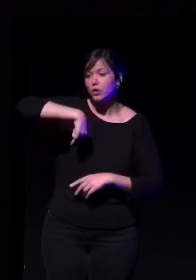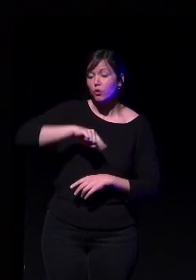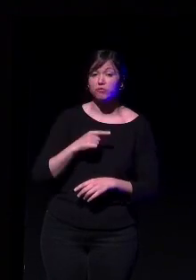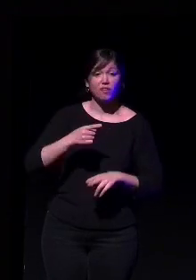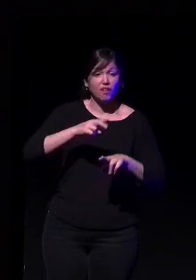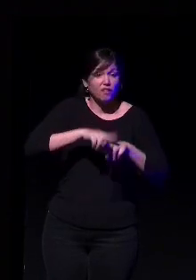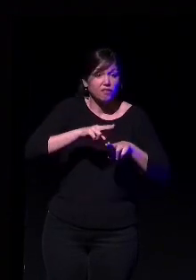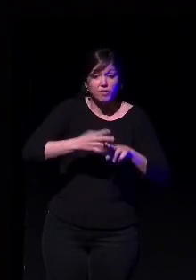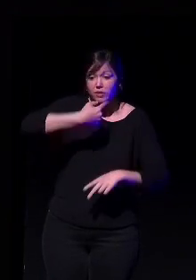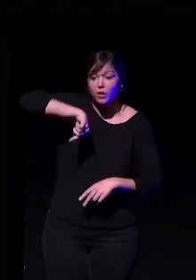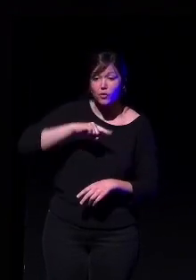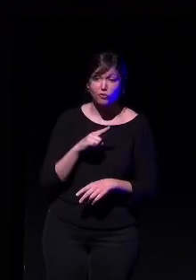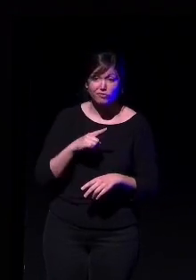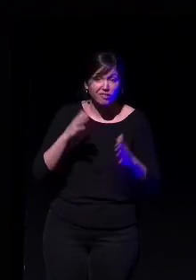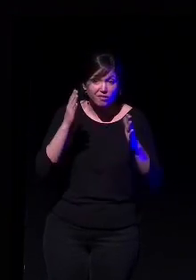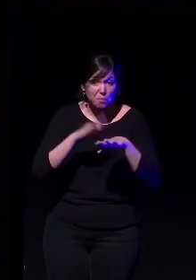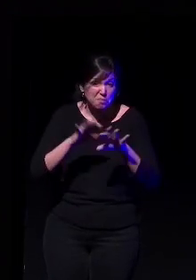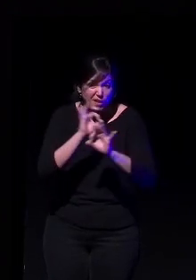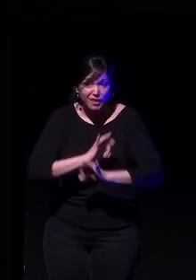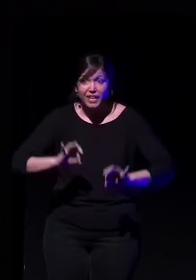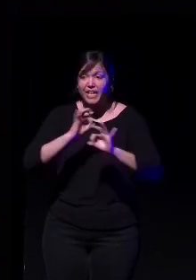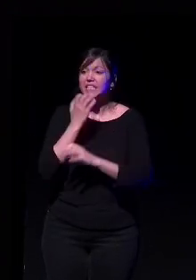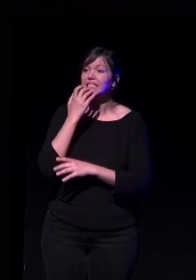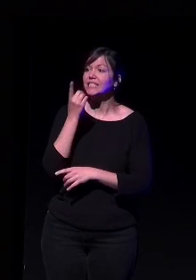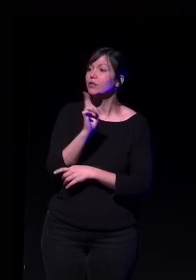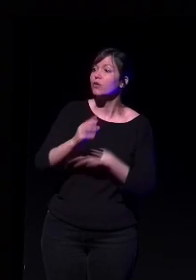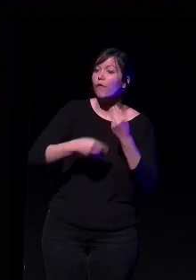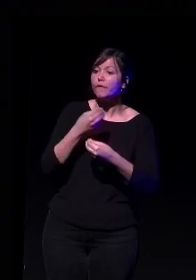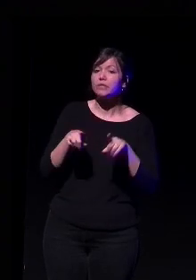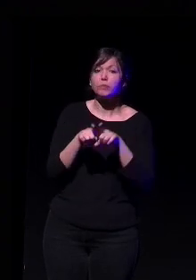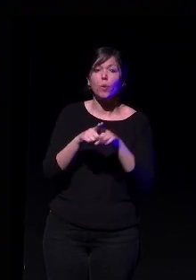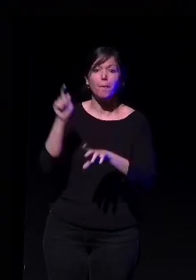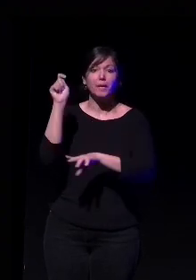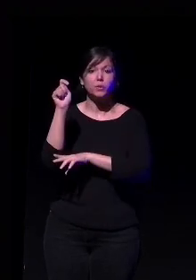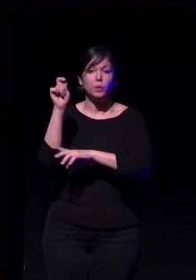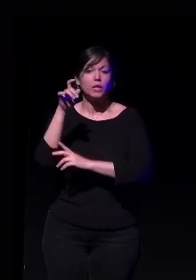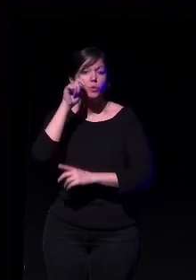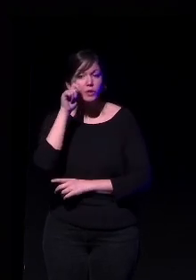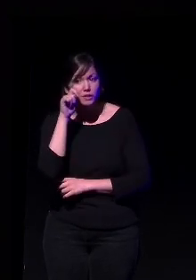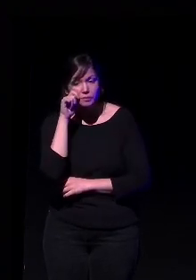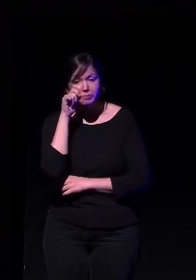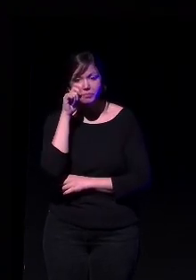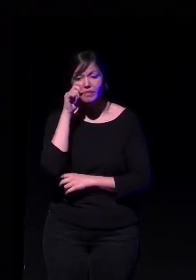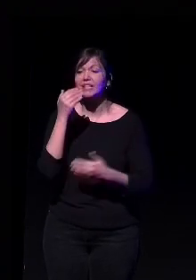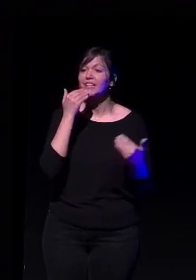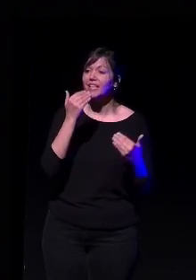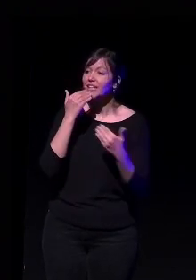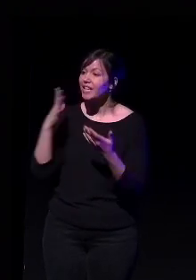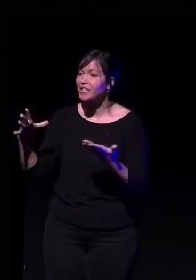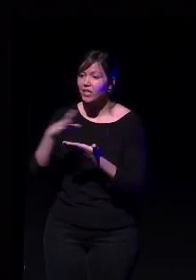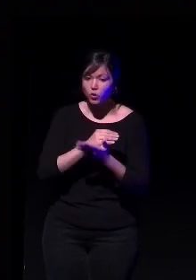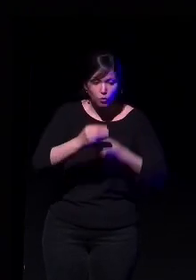nostra festa no tindria sentit si no la féssim com el Patronat de Turisme, que entre tots ho fem